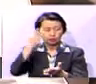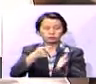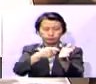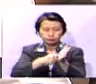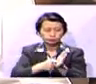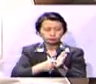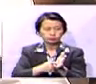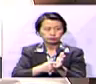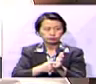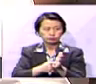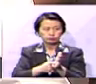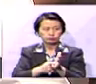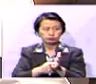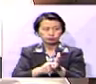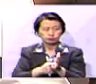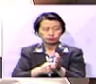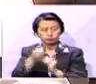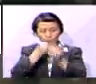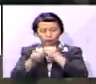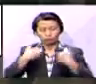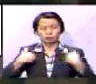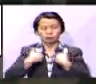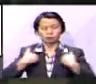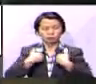perlukan apa nama ni, makanan haiwan.